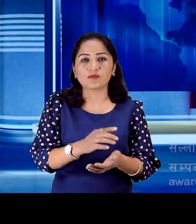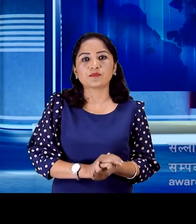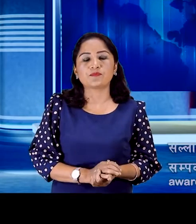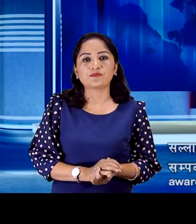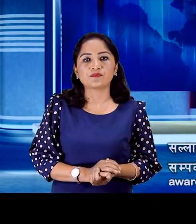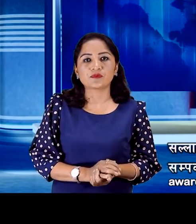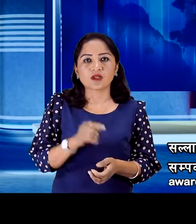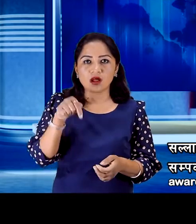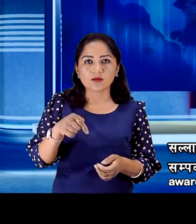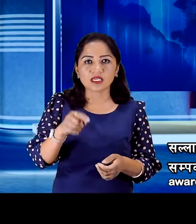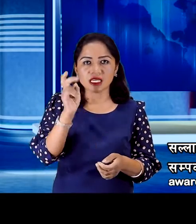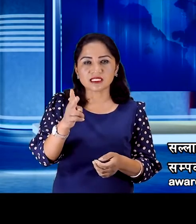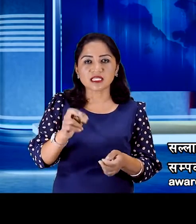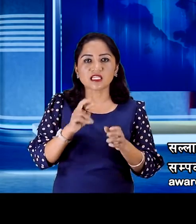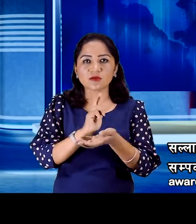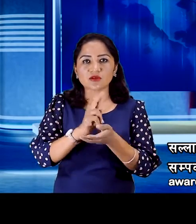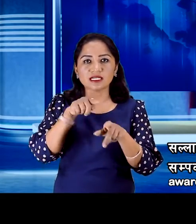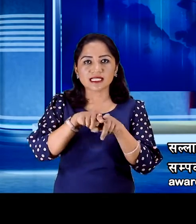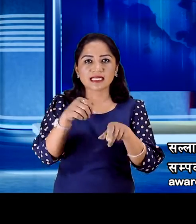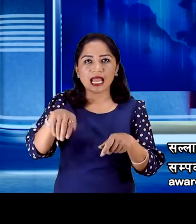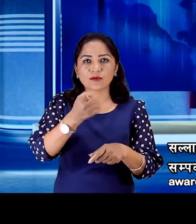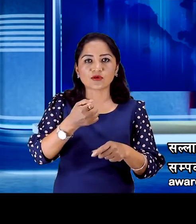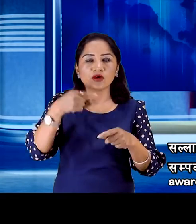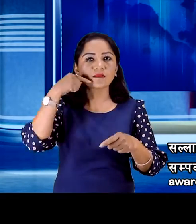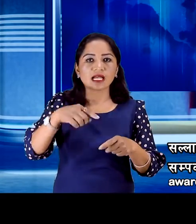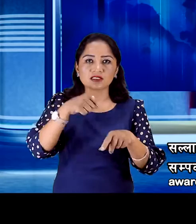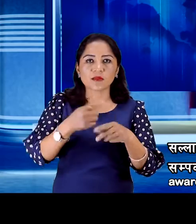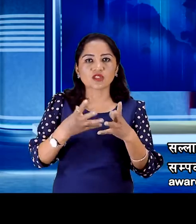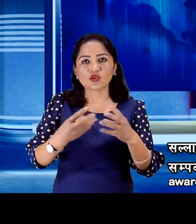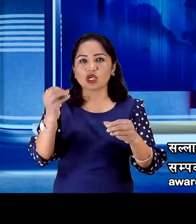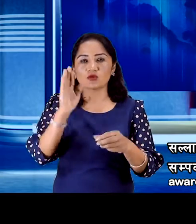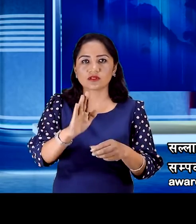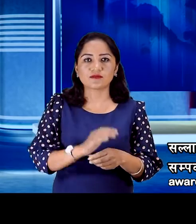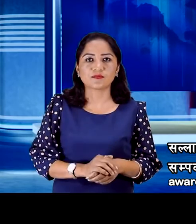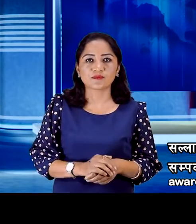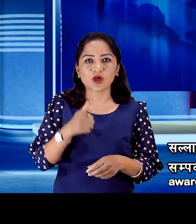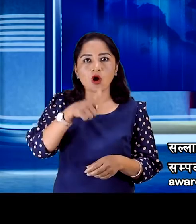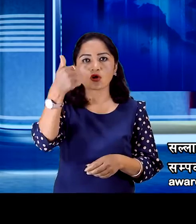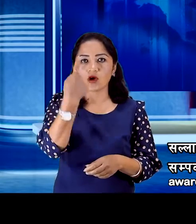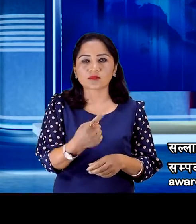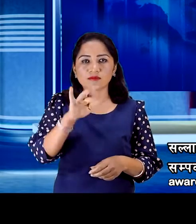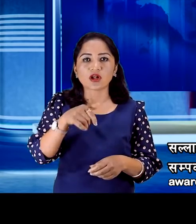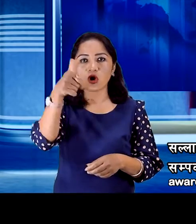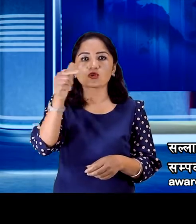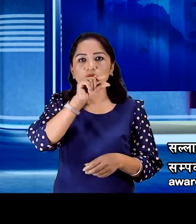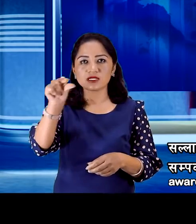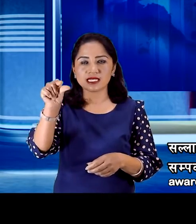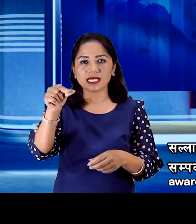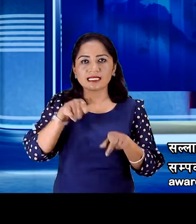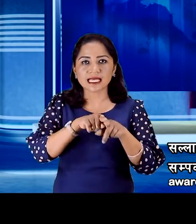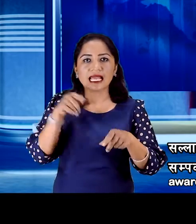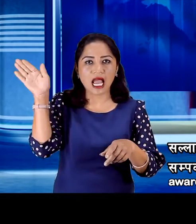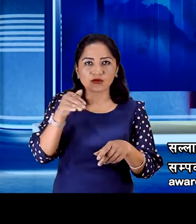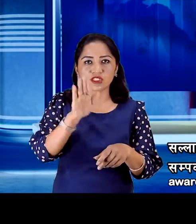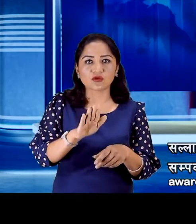पनी हो। हाउस्त इने प्रस्तिती संगे आजको हामरो निर्धारित समय सक्की सकेक छा। औरको साथा अन्य फरक बिश्ते